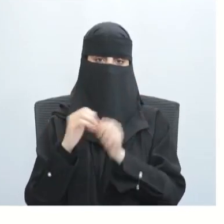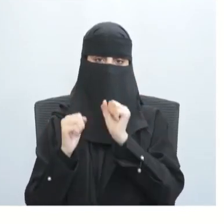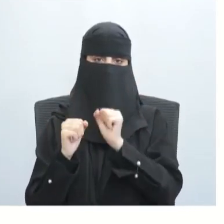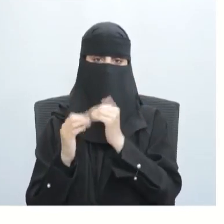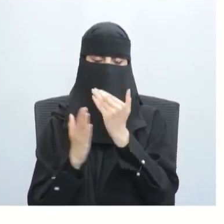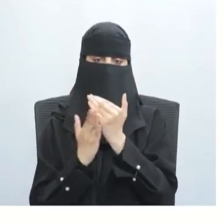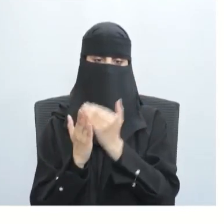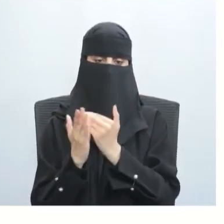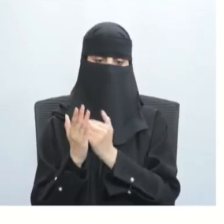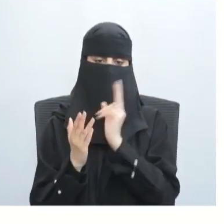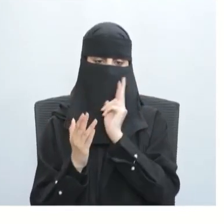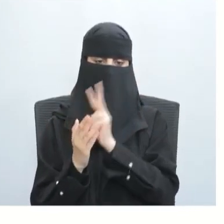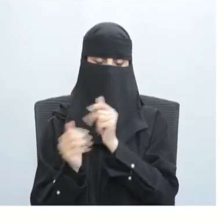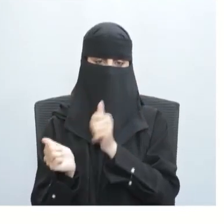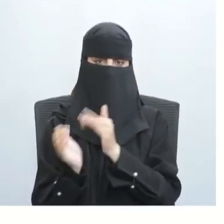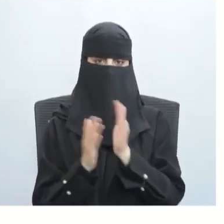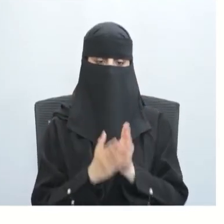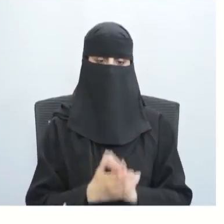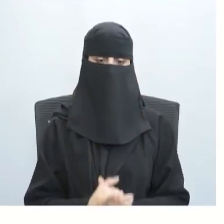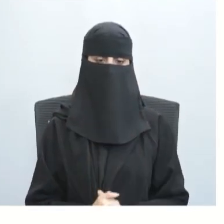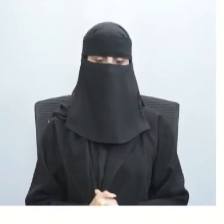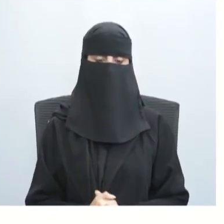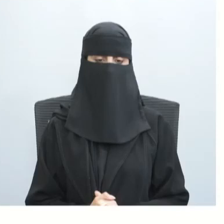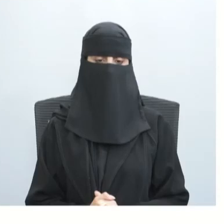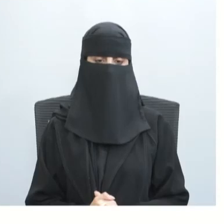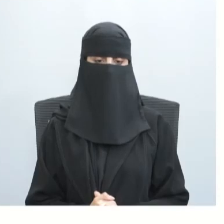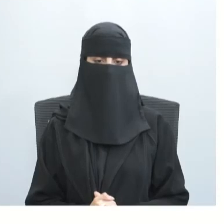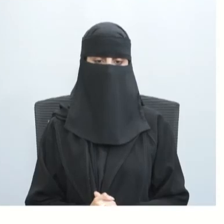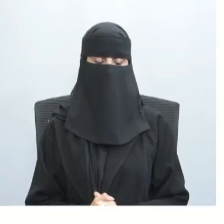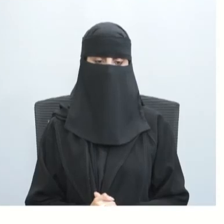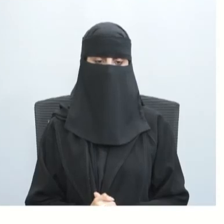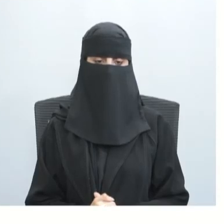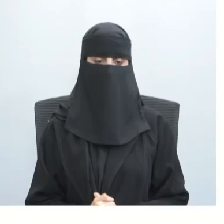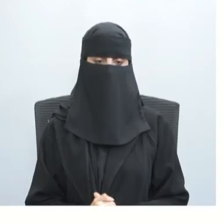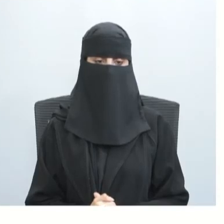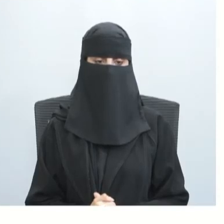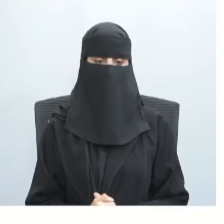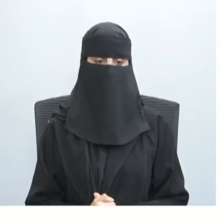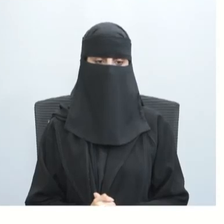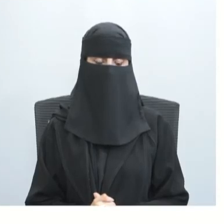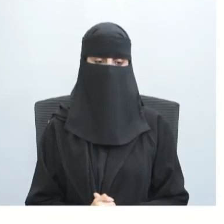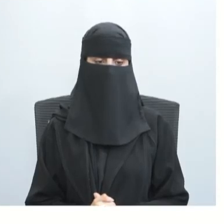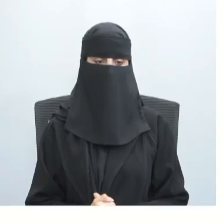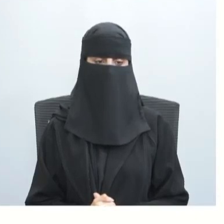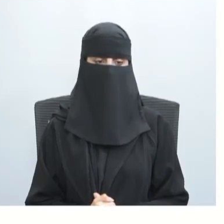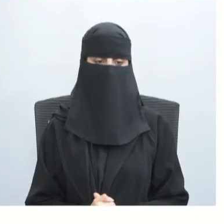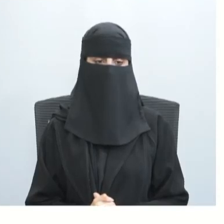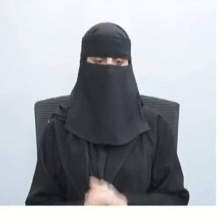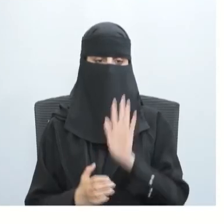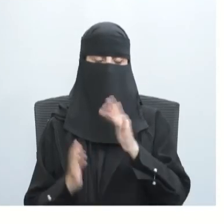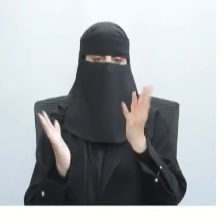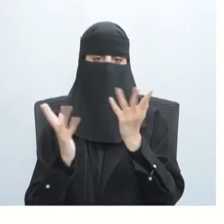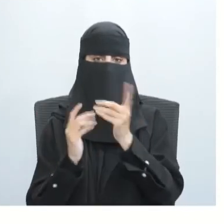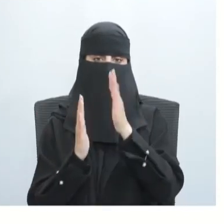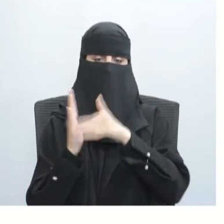هذه النافذه او من خلال الواجهه الرئيسيه للبرنامج نلاحظ وجود عدد من